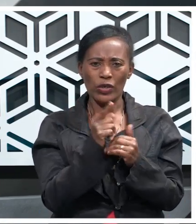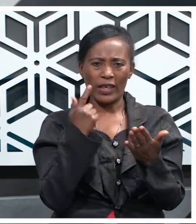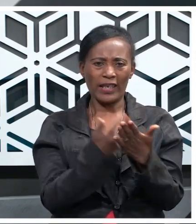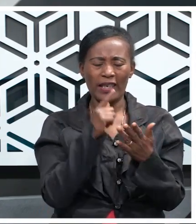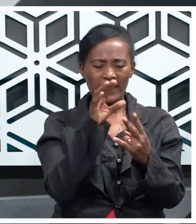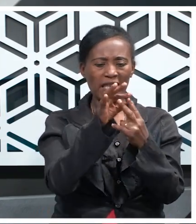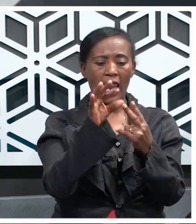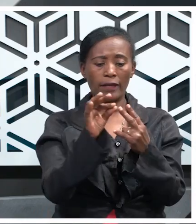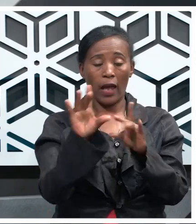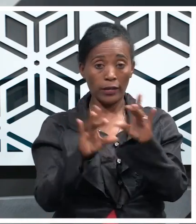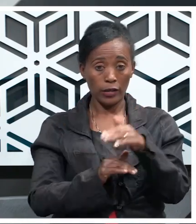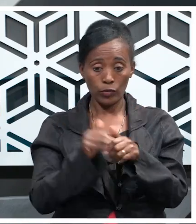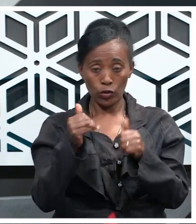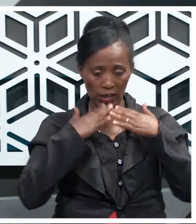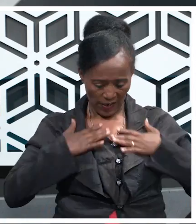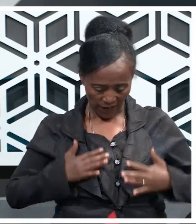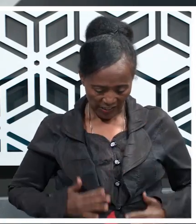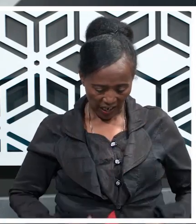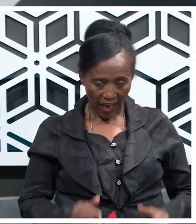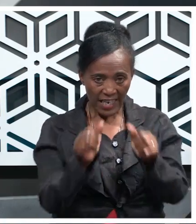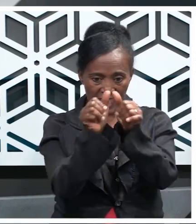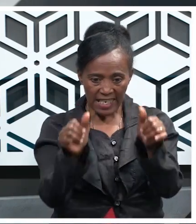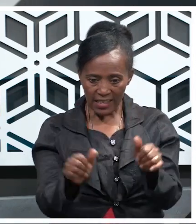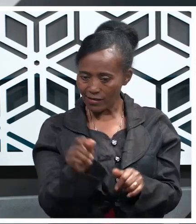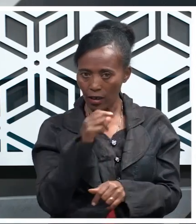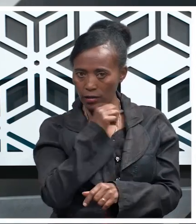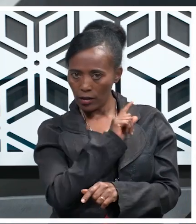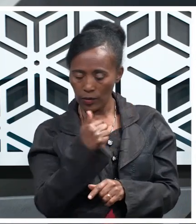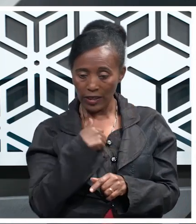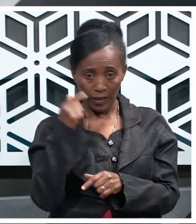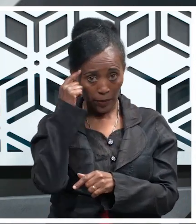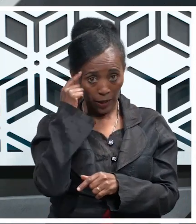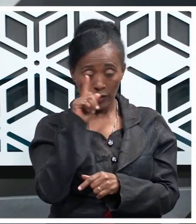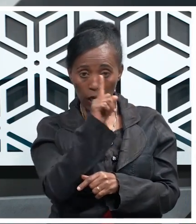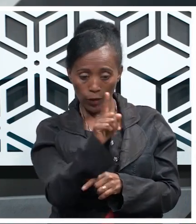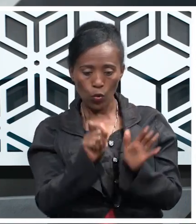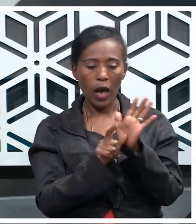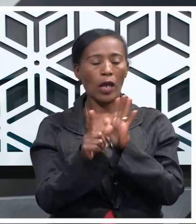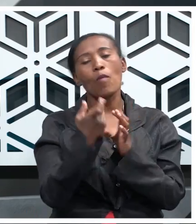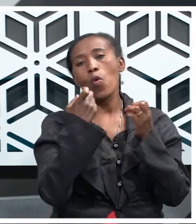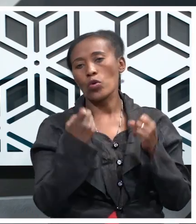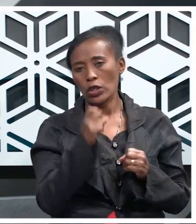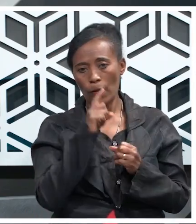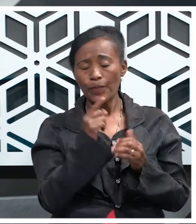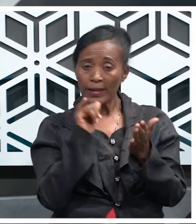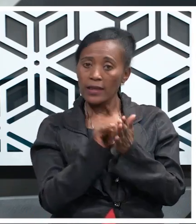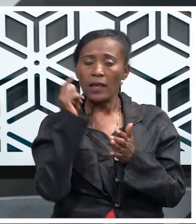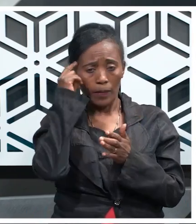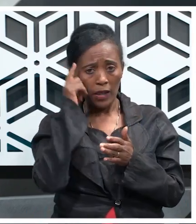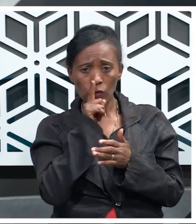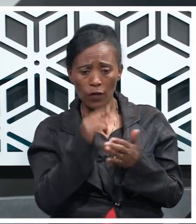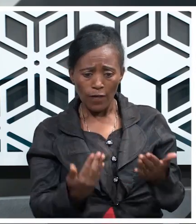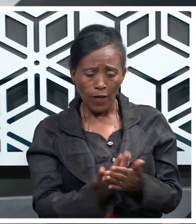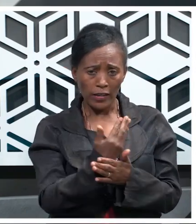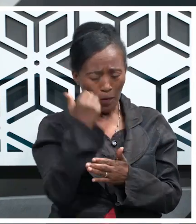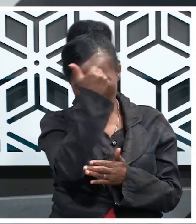የሆነ ሰሌክት አድርገሽ የምታወጩ የፊዚካል የቅርጽ ምናምን ሳይሆን ለእኔ ብዬ የማስበው ለአንድ ሰው አርአያ መሆን ማለት ነው። እንደዛ